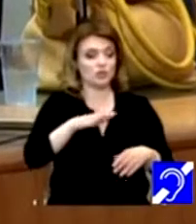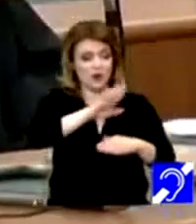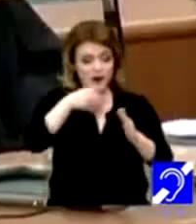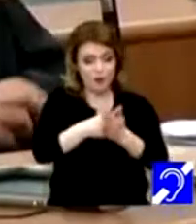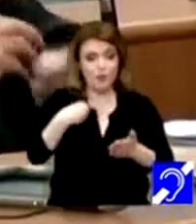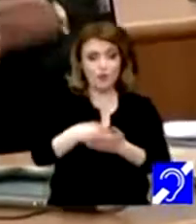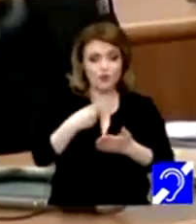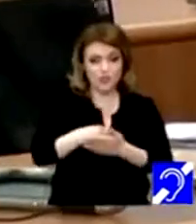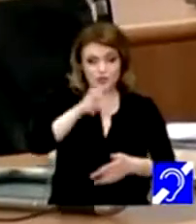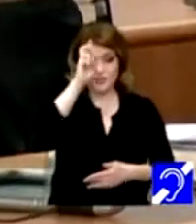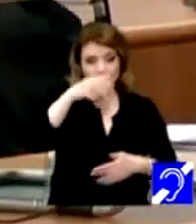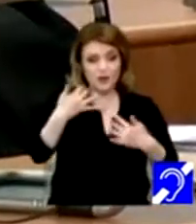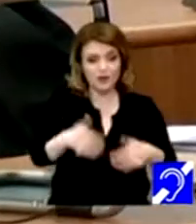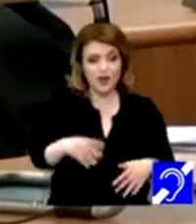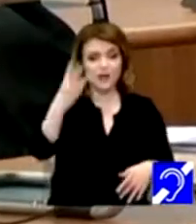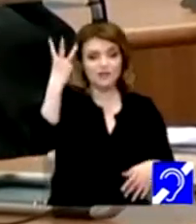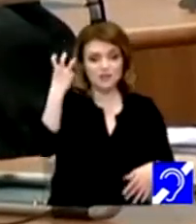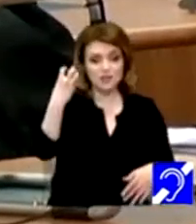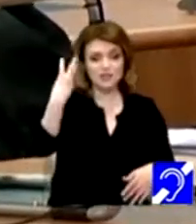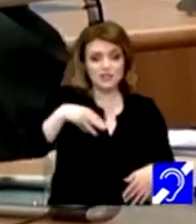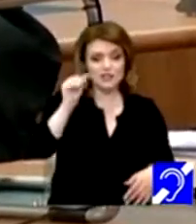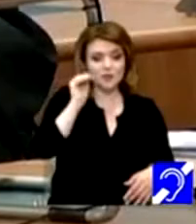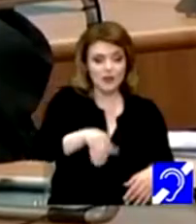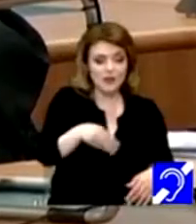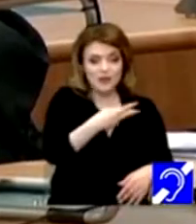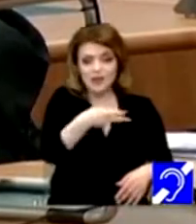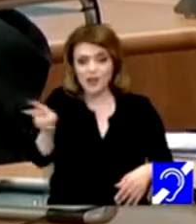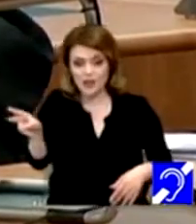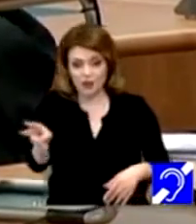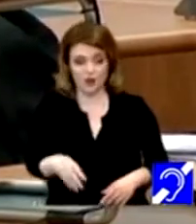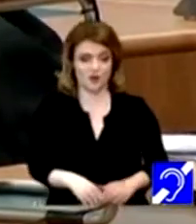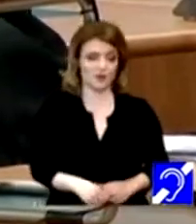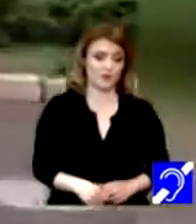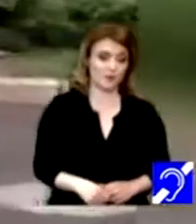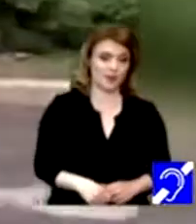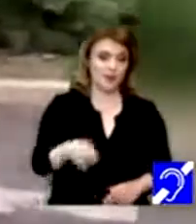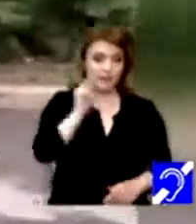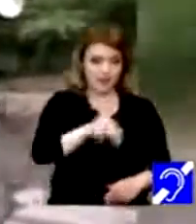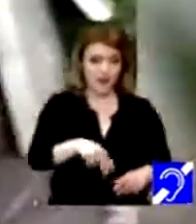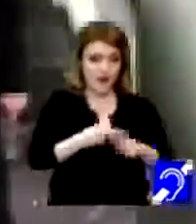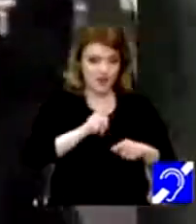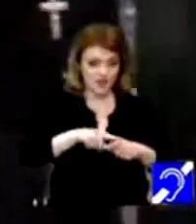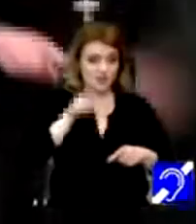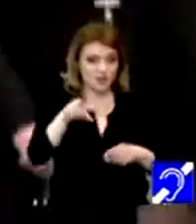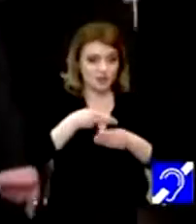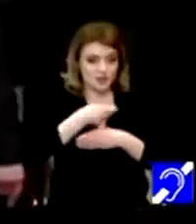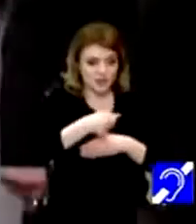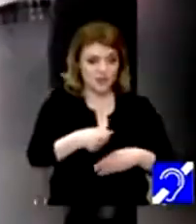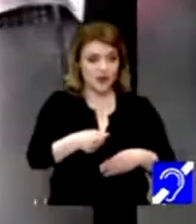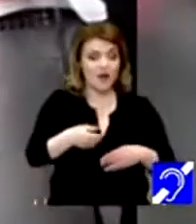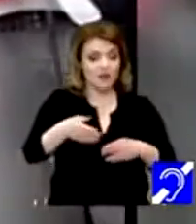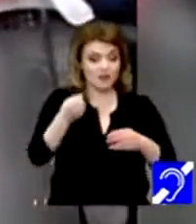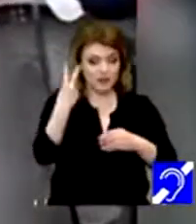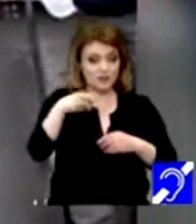bugetul de stat a pierdut în jur de 300.000 de euro, echivalentul la 6,3 milioane de lei. La 12 ani de la tragicele